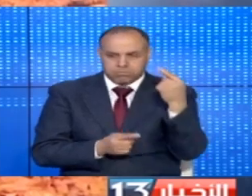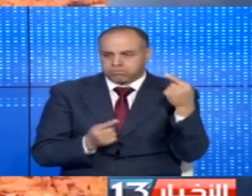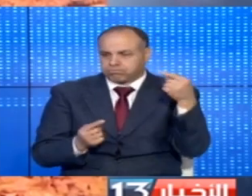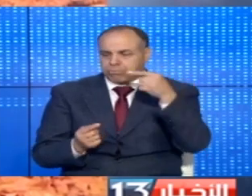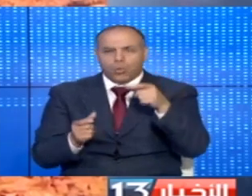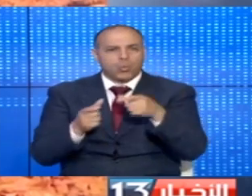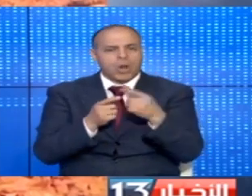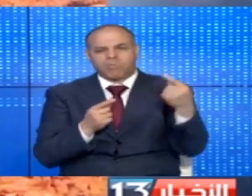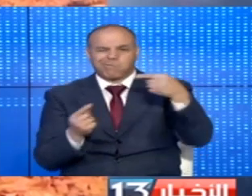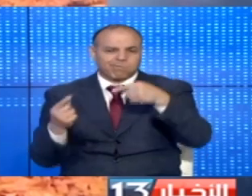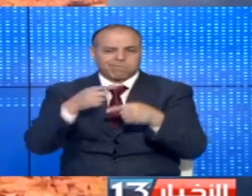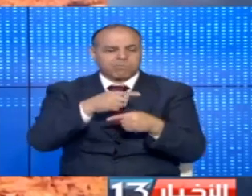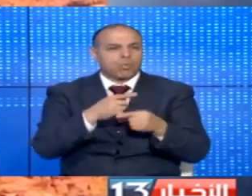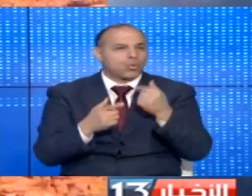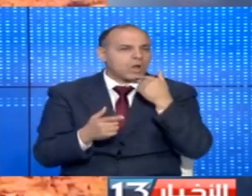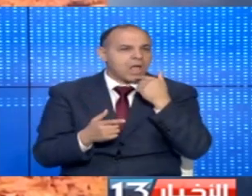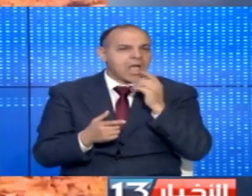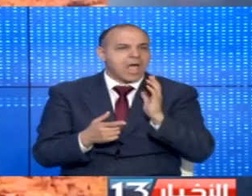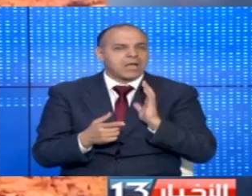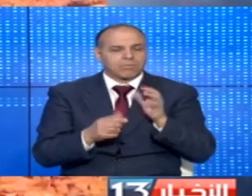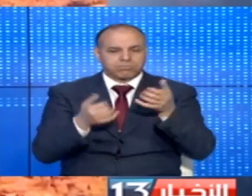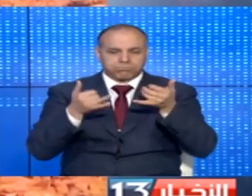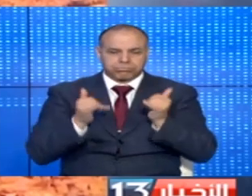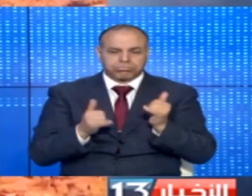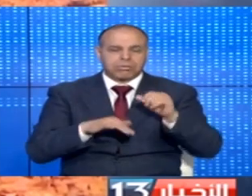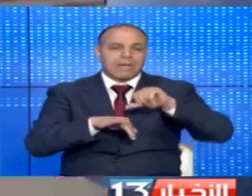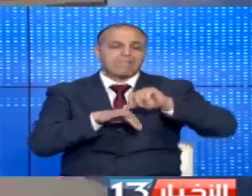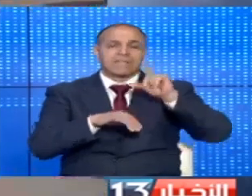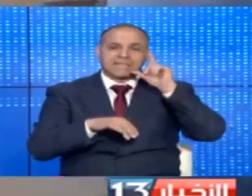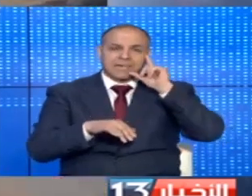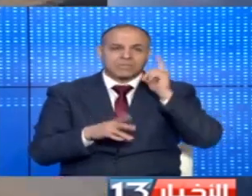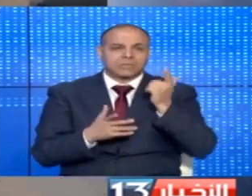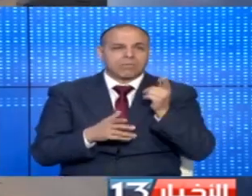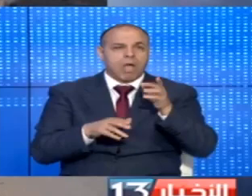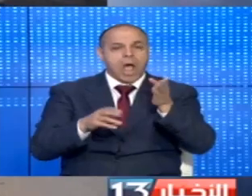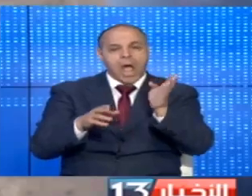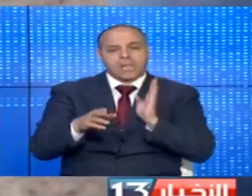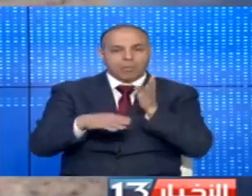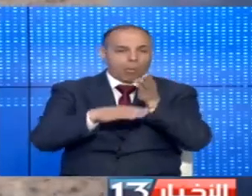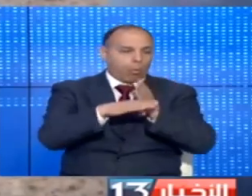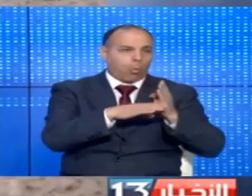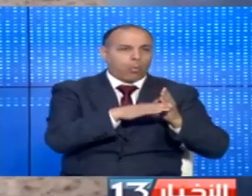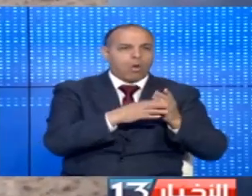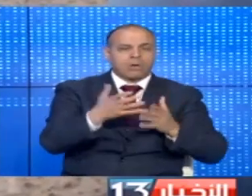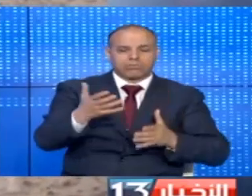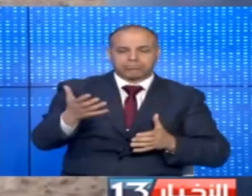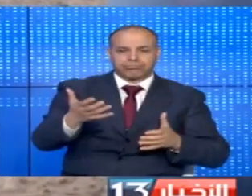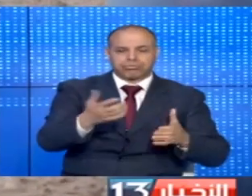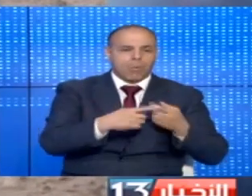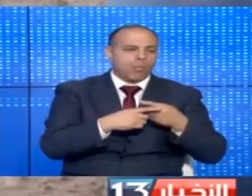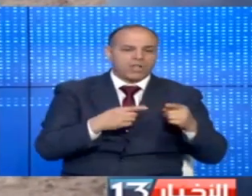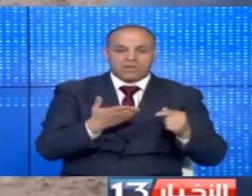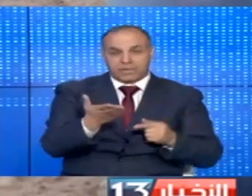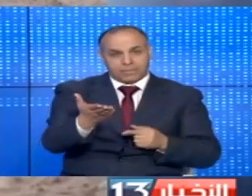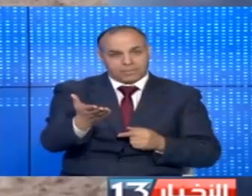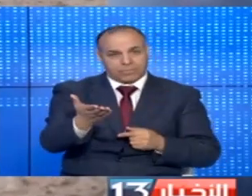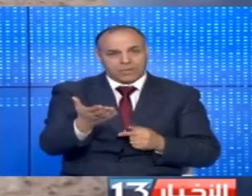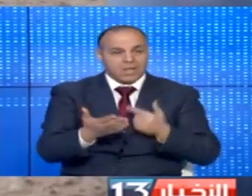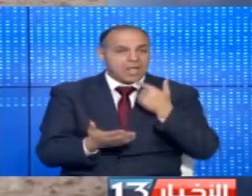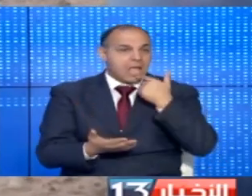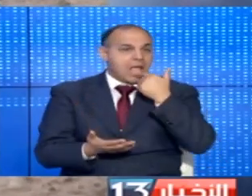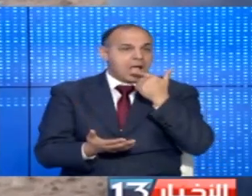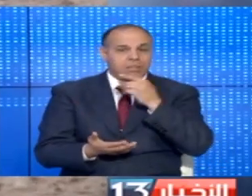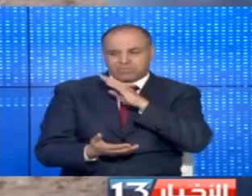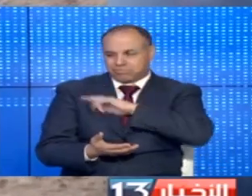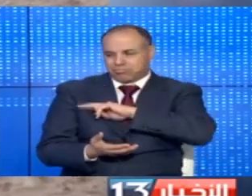الدول والحكومات بتزويد القوات المتمركزه في طرابلس ب معدات عسكريه وذخائر اسلحه مختلفه اصرار مشير